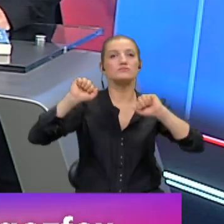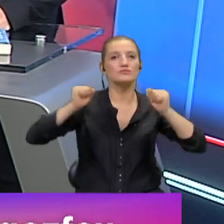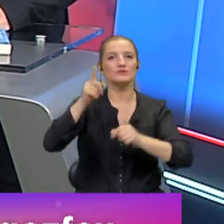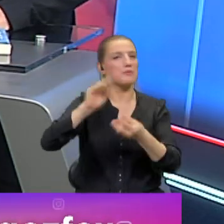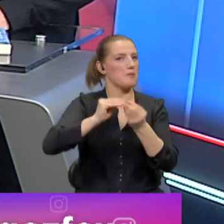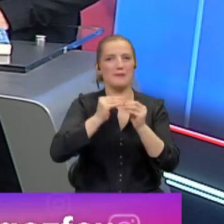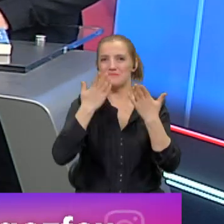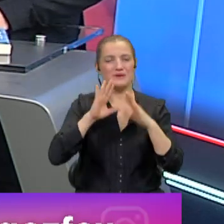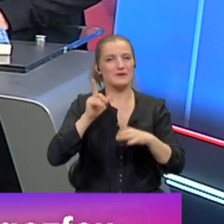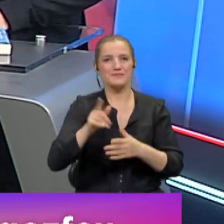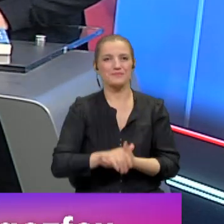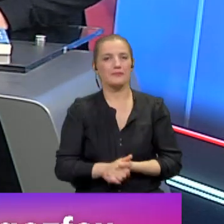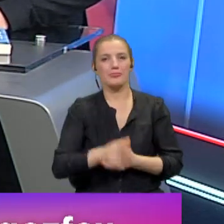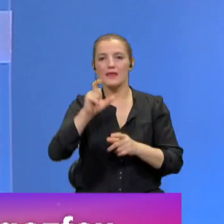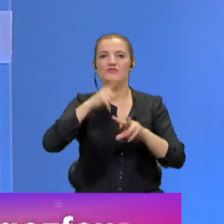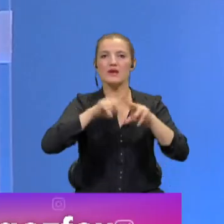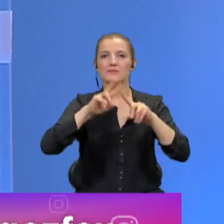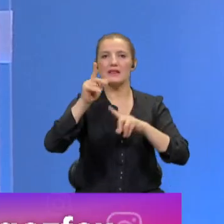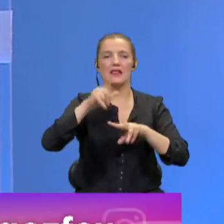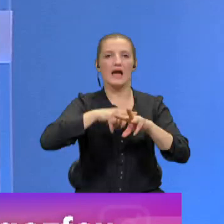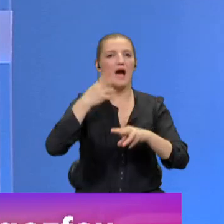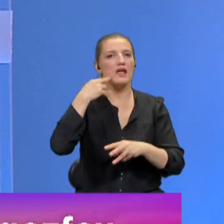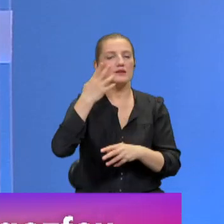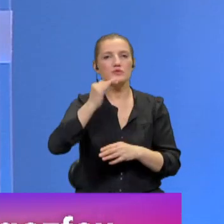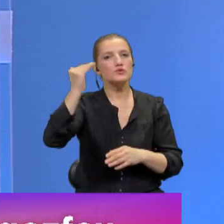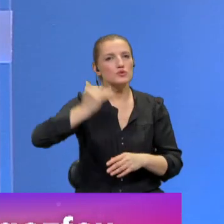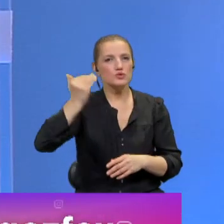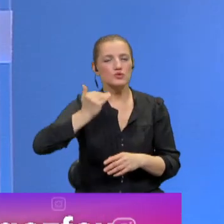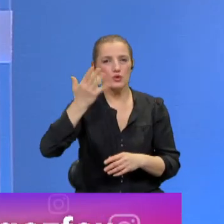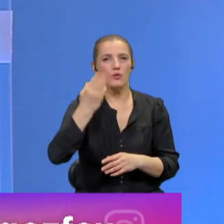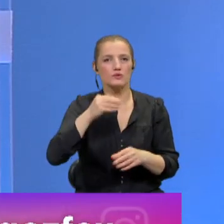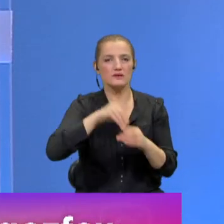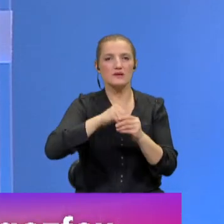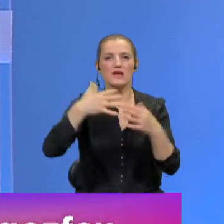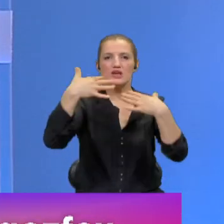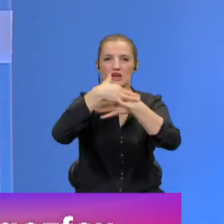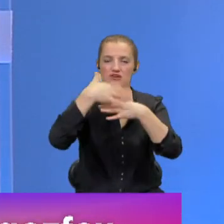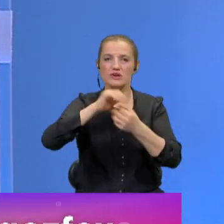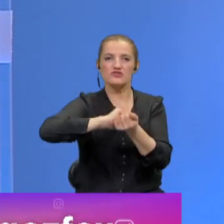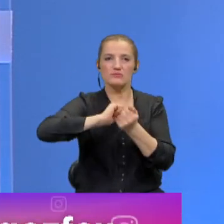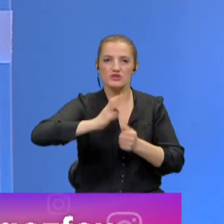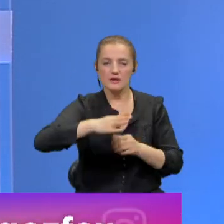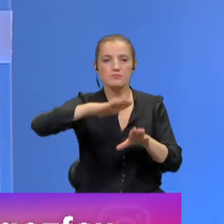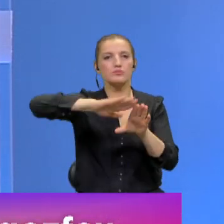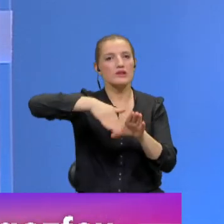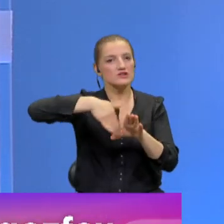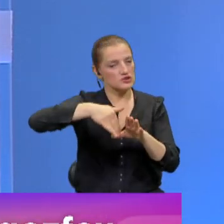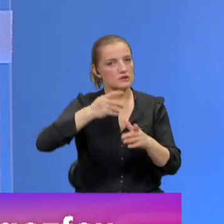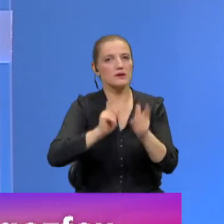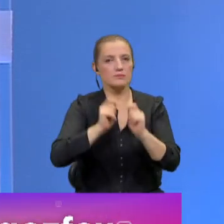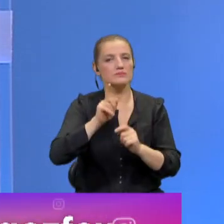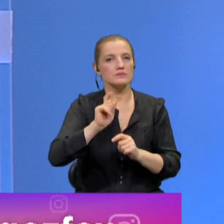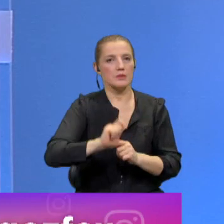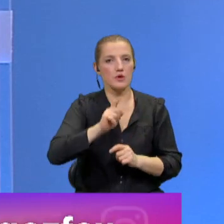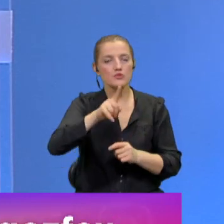olmuş Evet şimdi Cemile Hanım da şunu soruyor Aslında ucuz olsun diye gece Çamaşır bulaşık makinesi çalıştırıyorum bunda bir